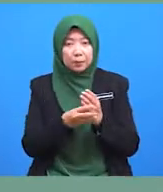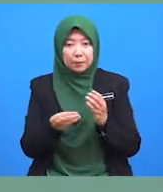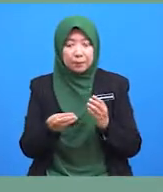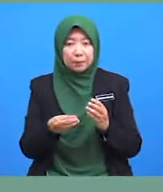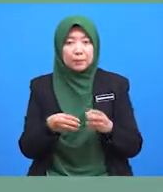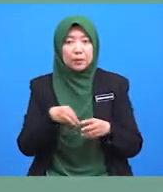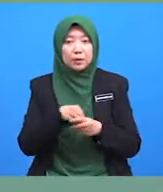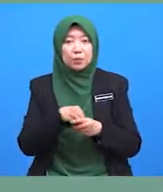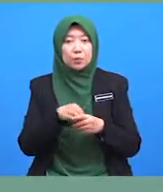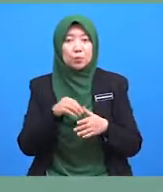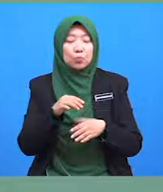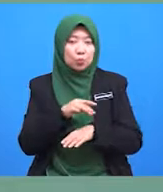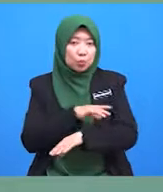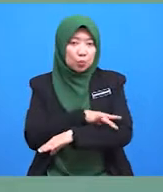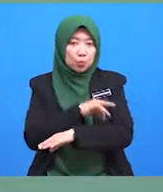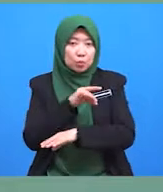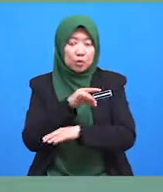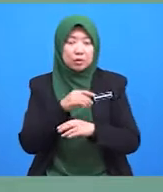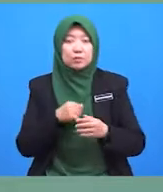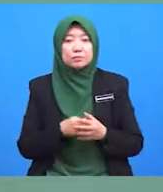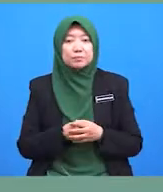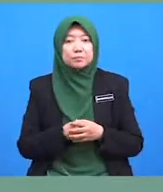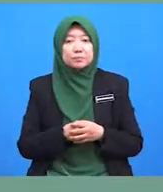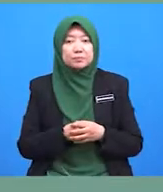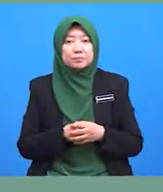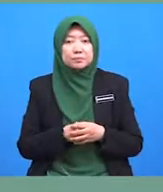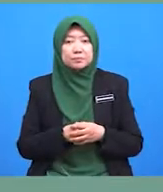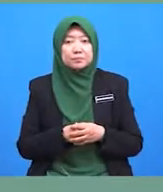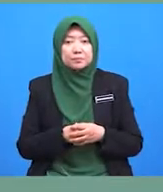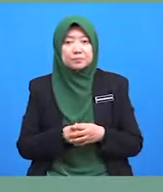bermasalah melalui proses iontophoresis.